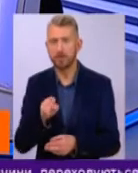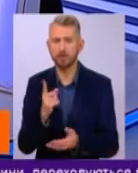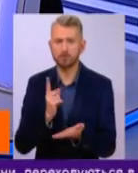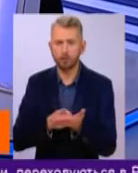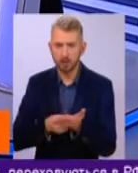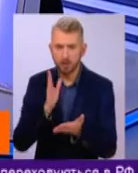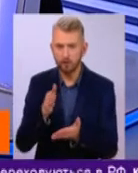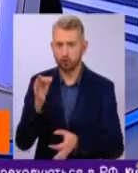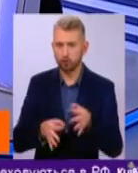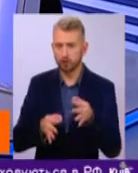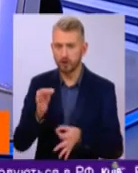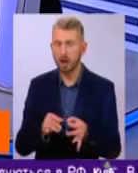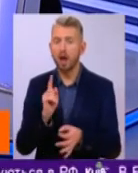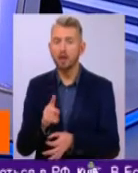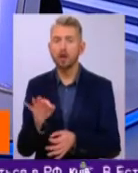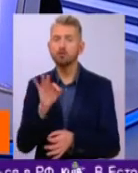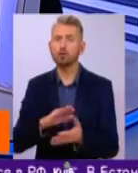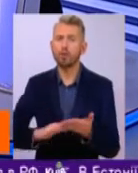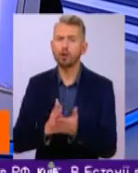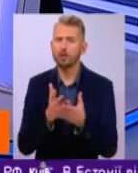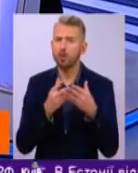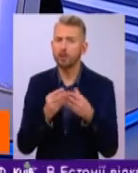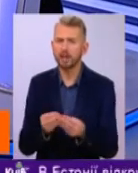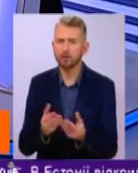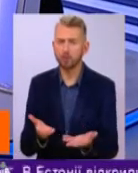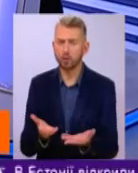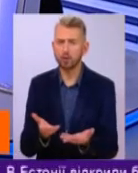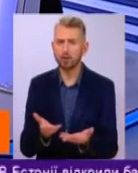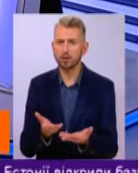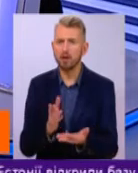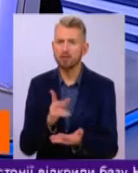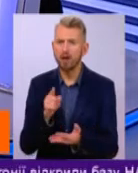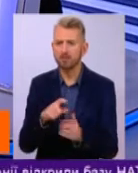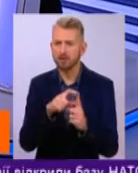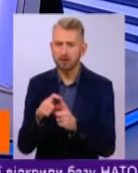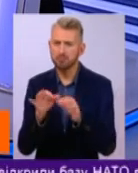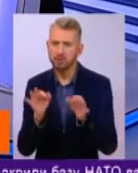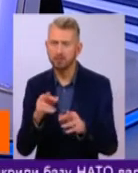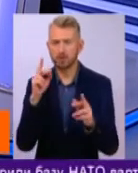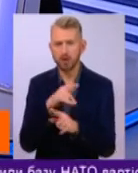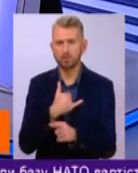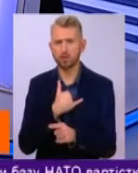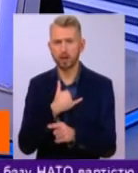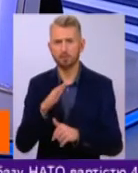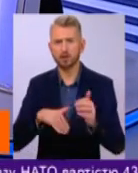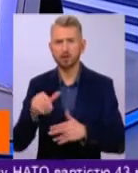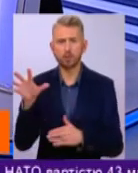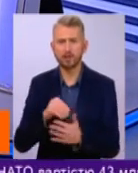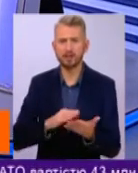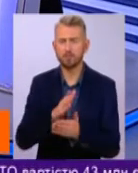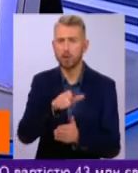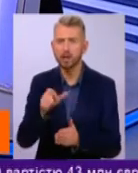у суді. Але от щодо політичного тиску, наскільки цей термін відповідає дійсності, бо у нас практично всі